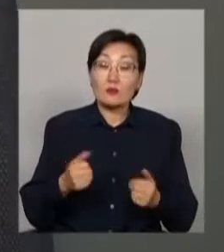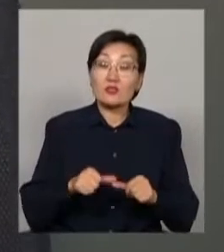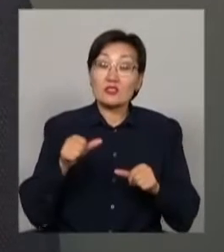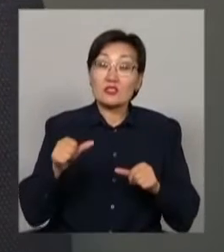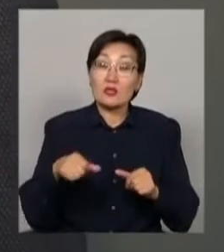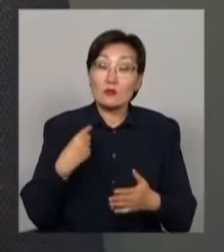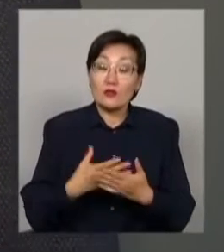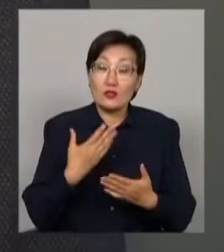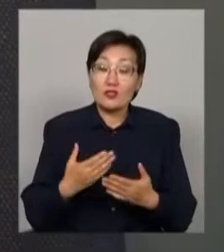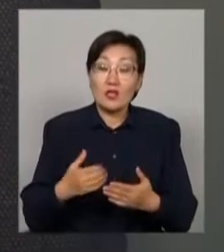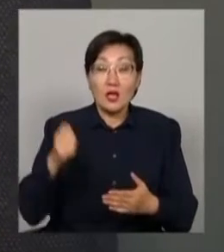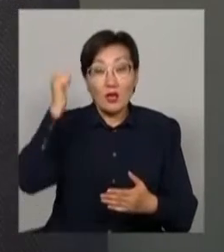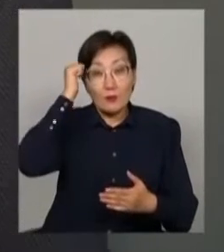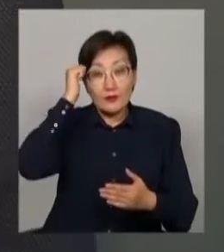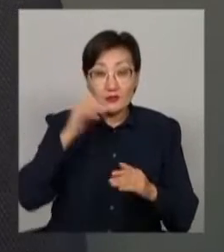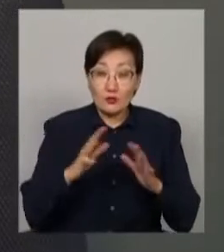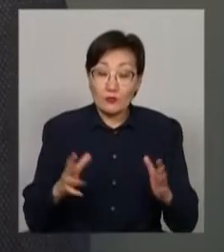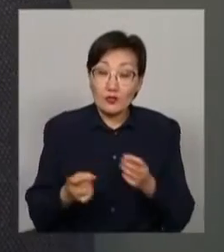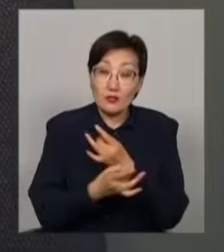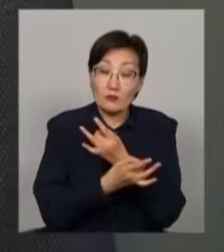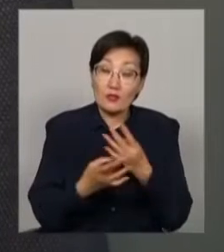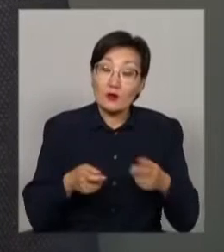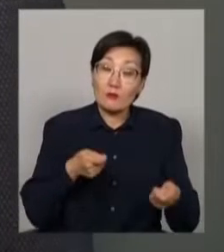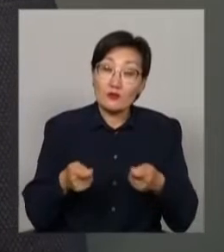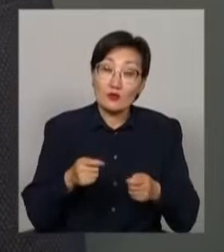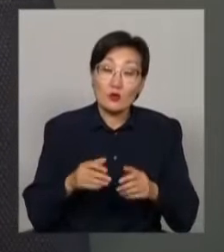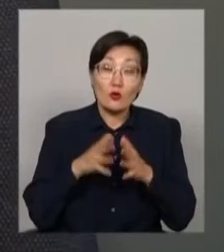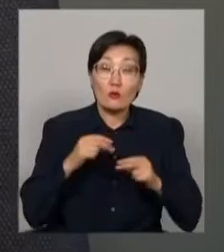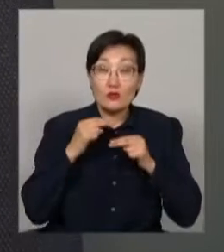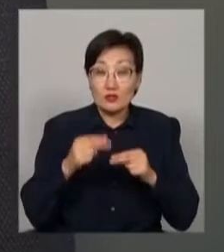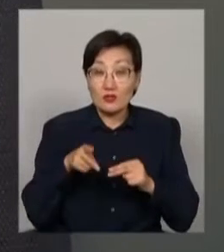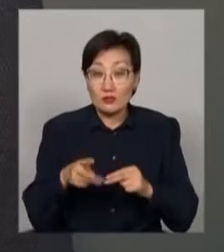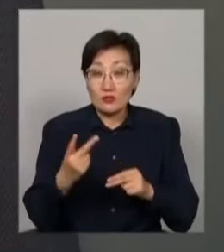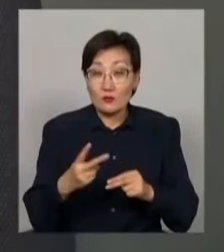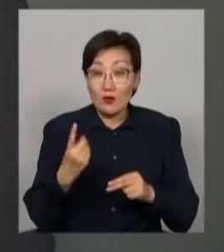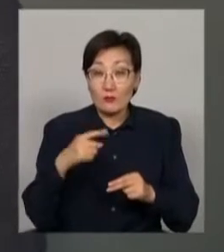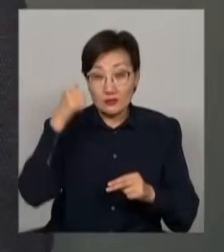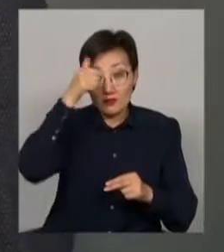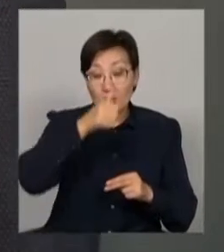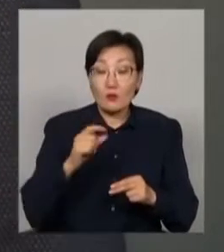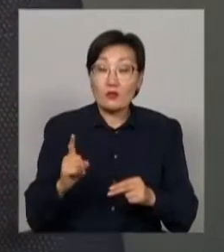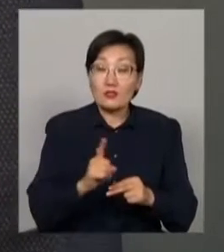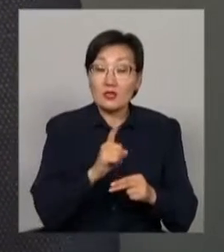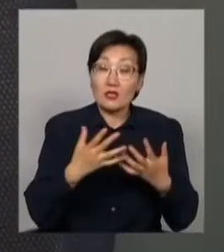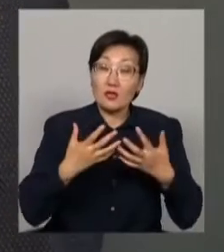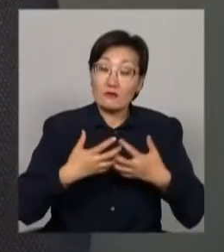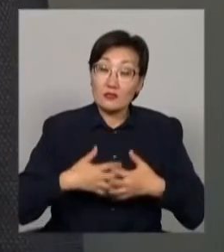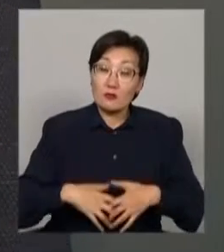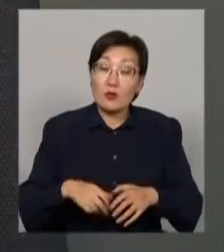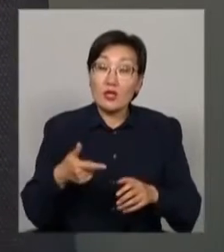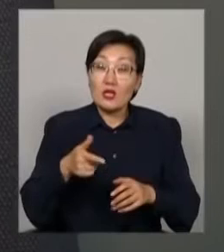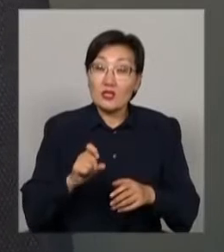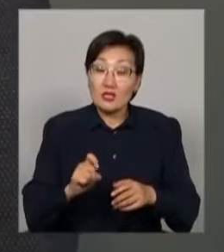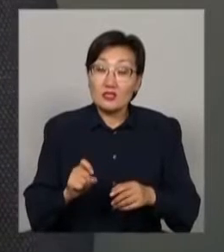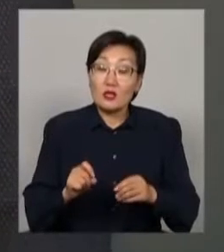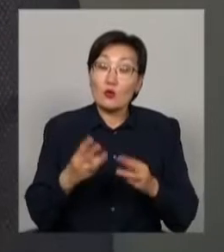құнды жәдігерлерді сақтауға мәдениет басқармасы көп көңіл бөлген. Сол себепті 2021 жылы музейге автоматтандырылған газдық өрт сөндіру